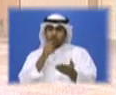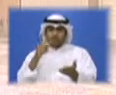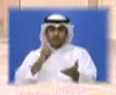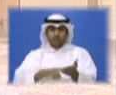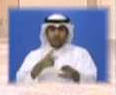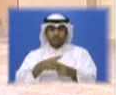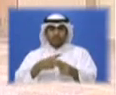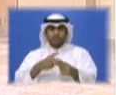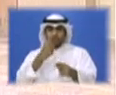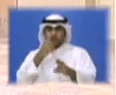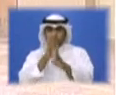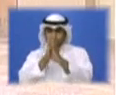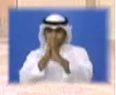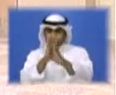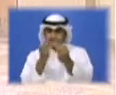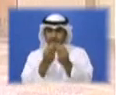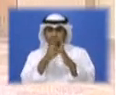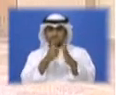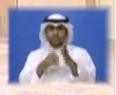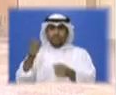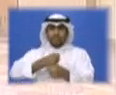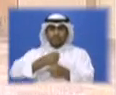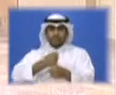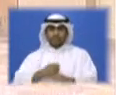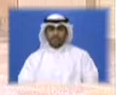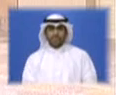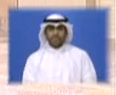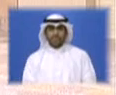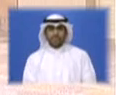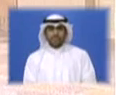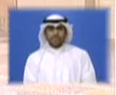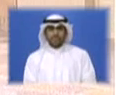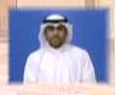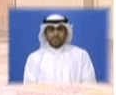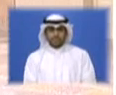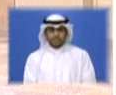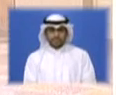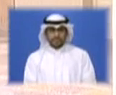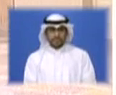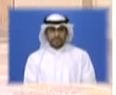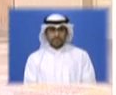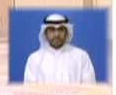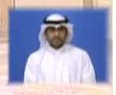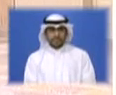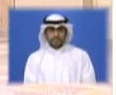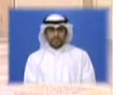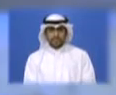الكويت على وضع القوانين السديدة في هذا المجال. مروة محرم، تلفزيون دولة الكويت.